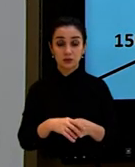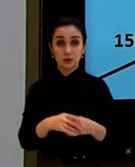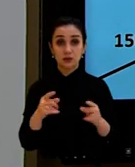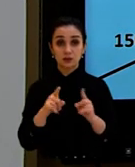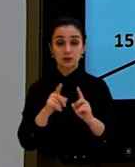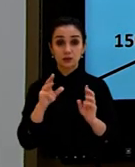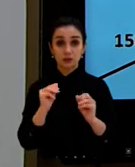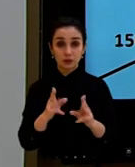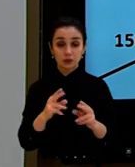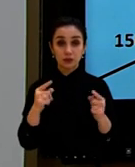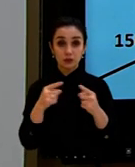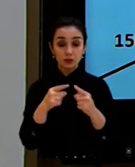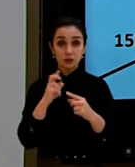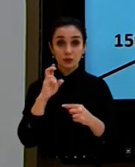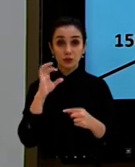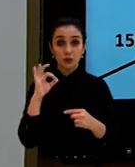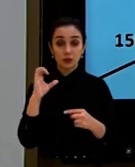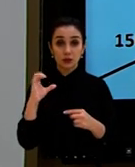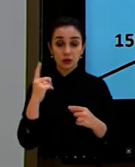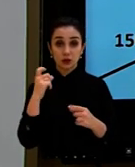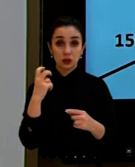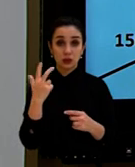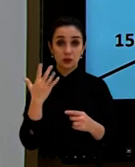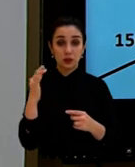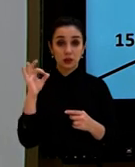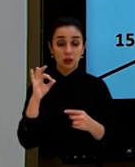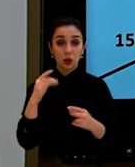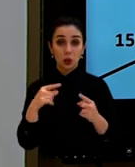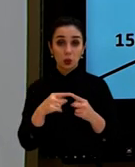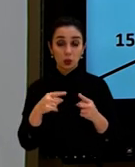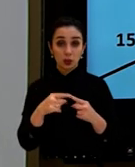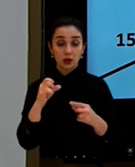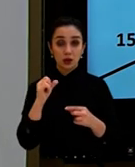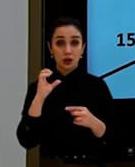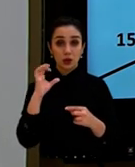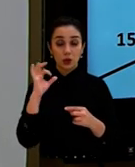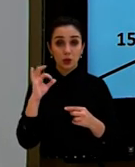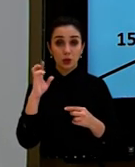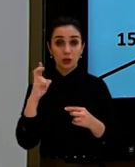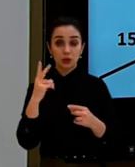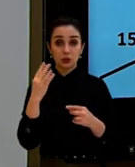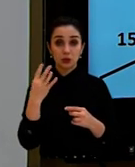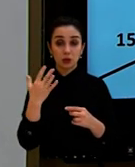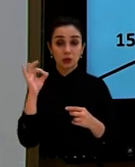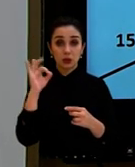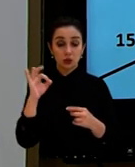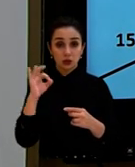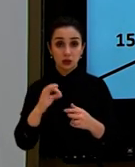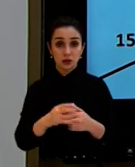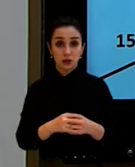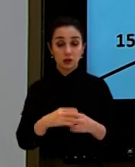Так как угол BOC 135 градусов, то угол AOB 45